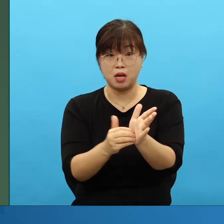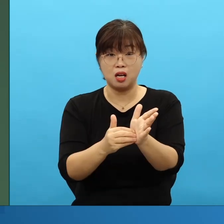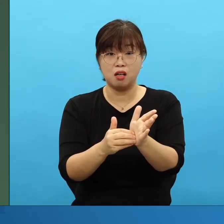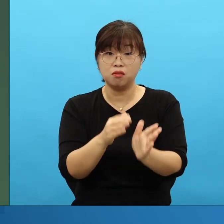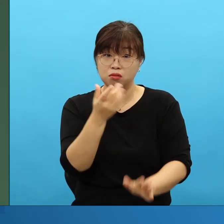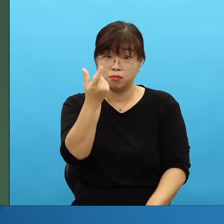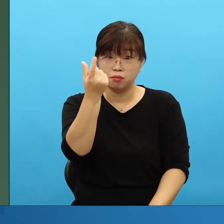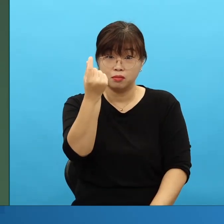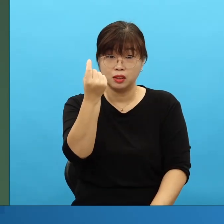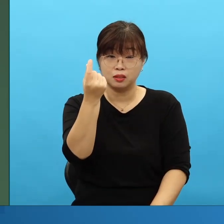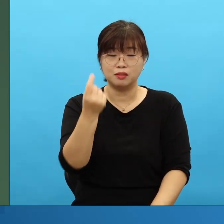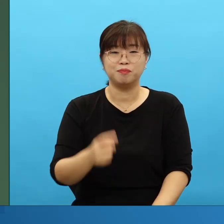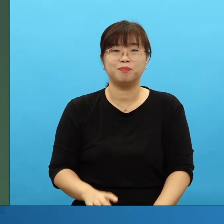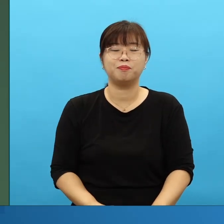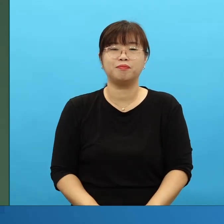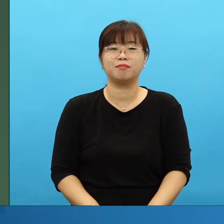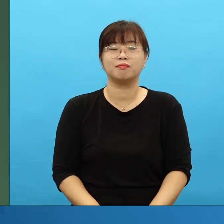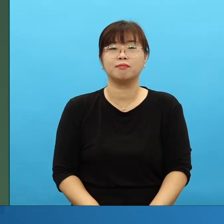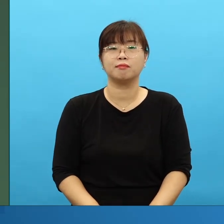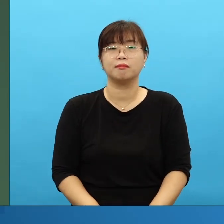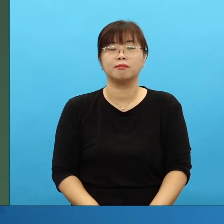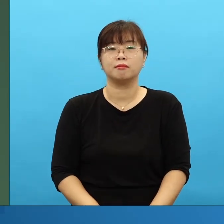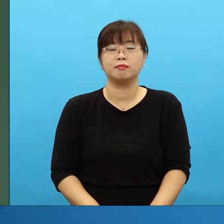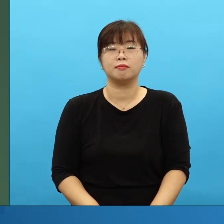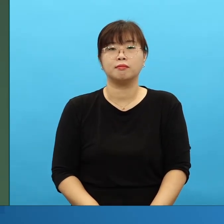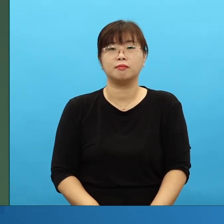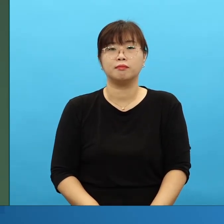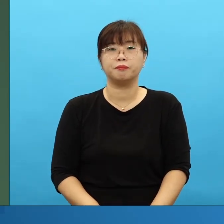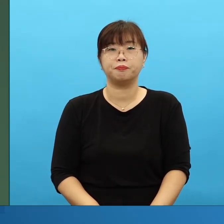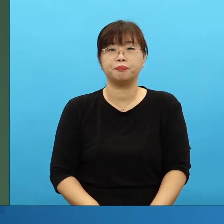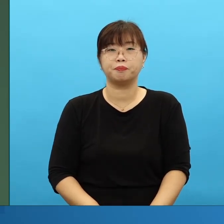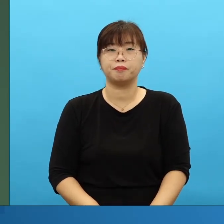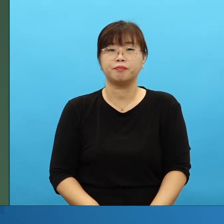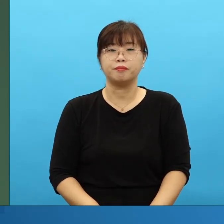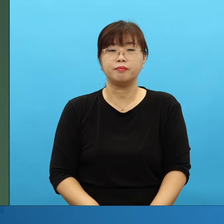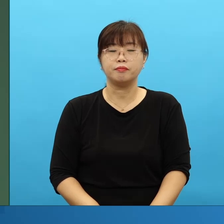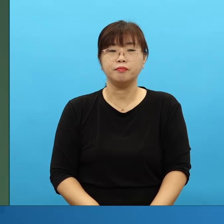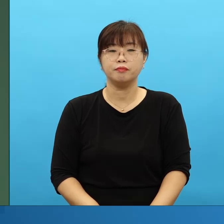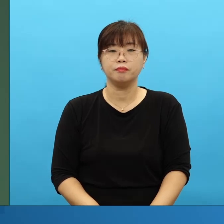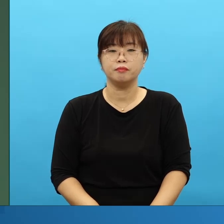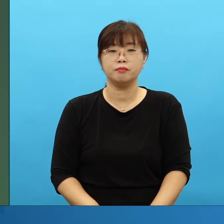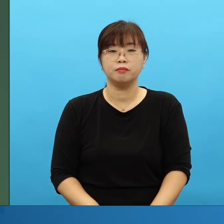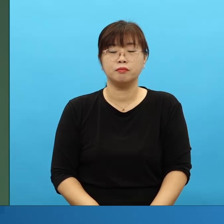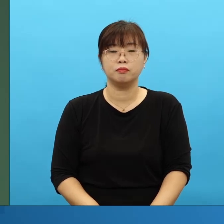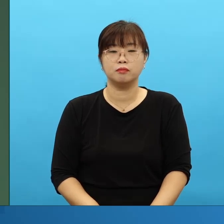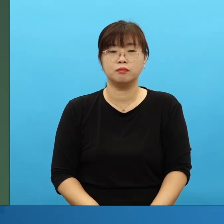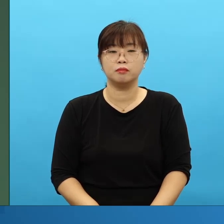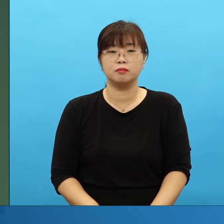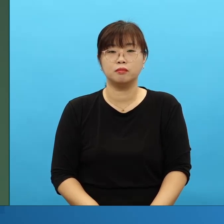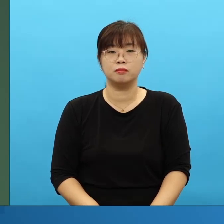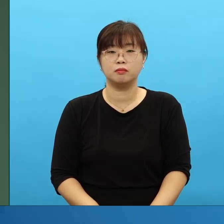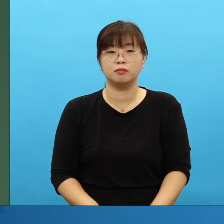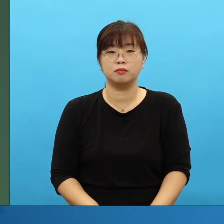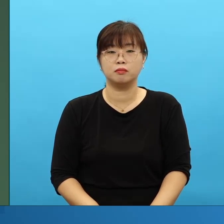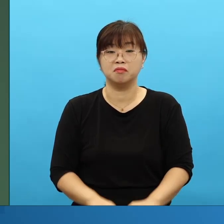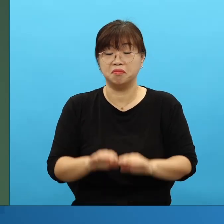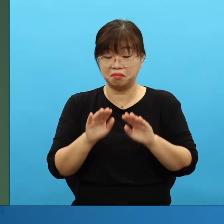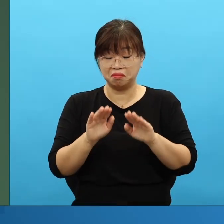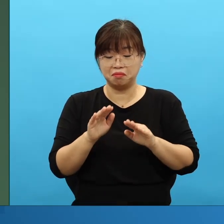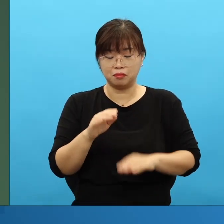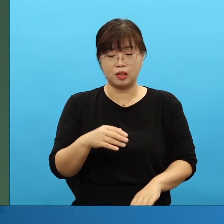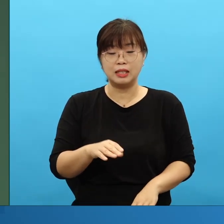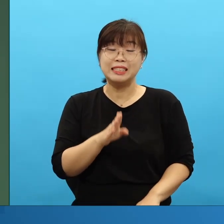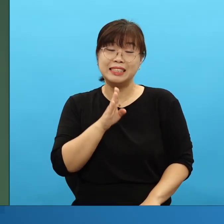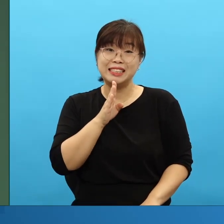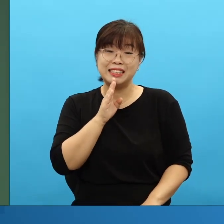하게 되잖아요. Now, as we look back in hindsight, in retrospect, we know that the gospel prevailed. 막상 그것도 모르는 상태에서.